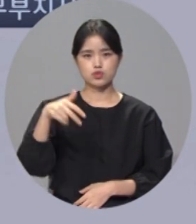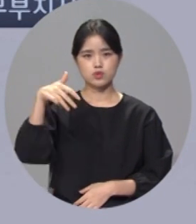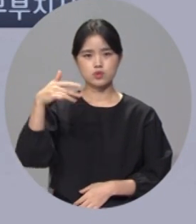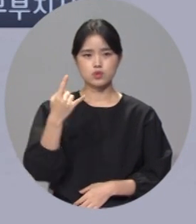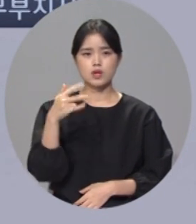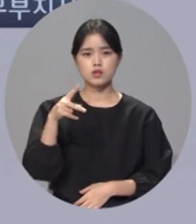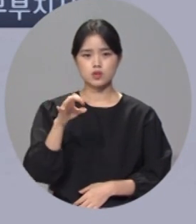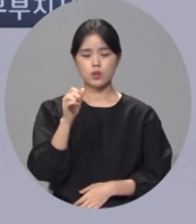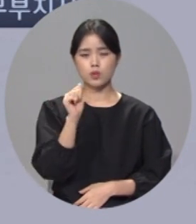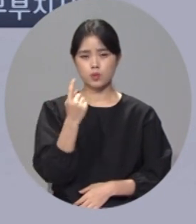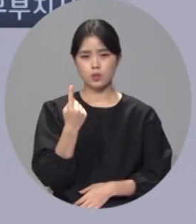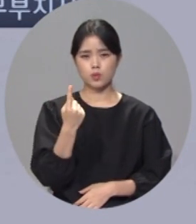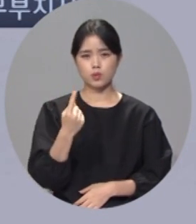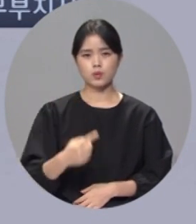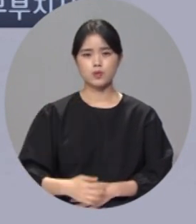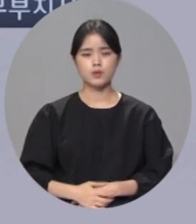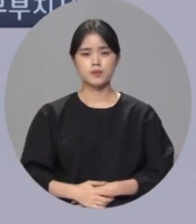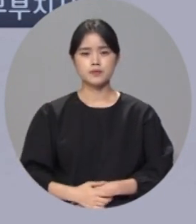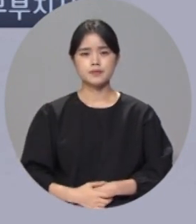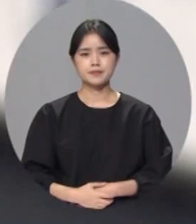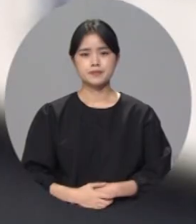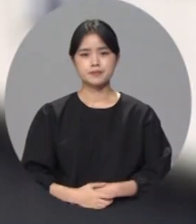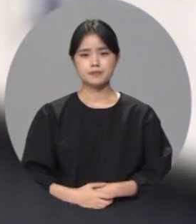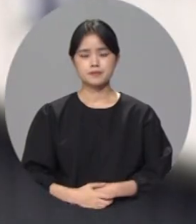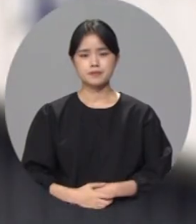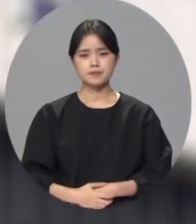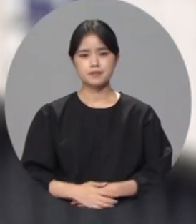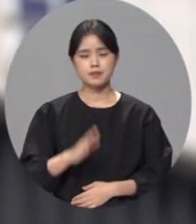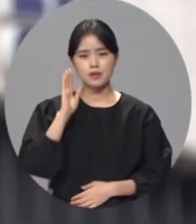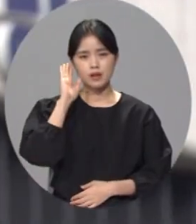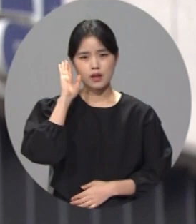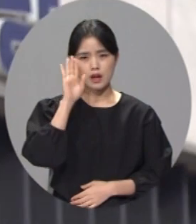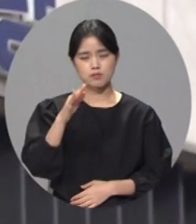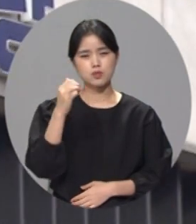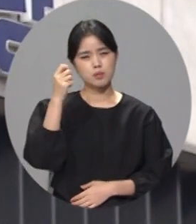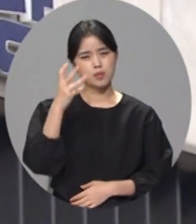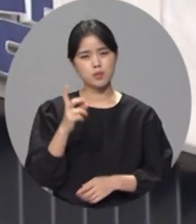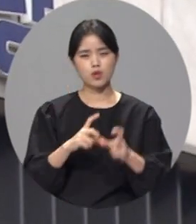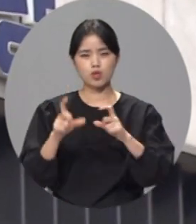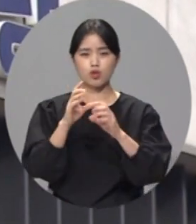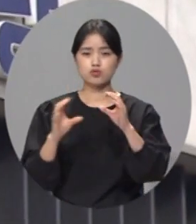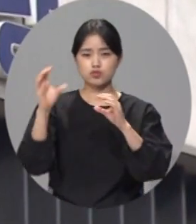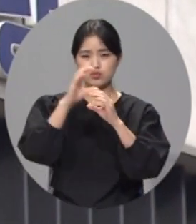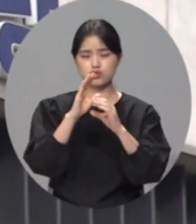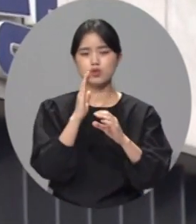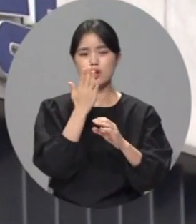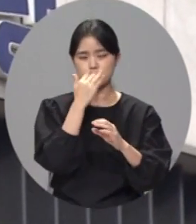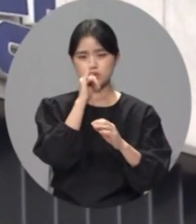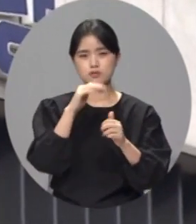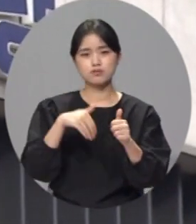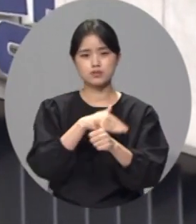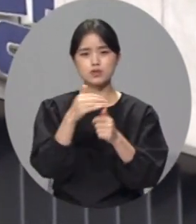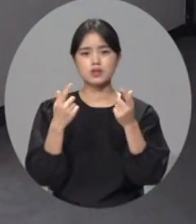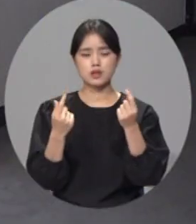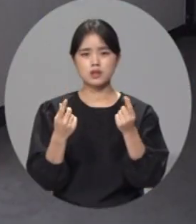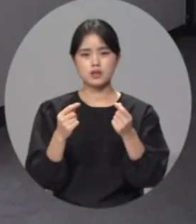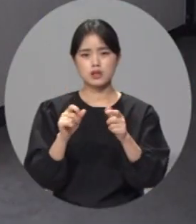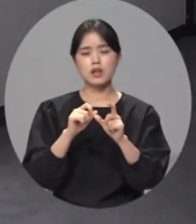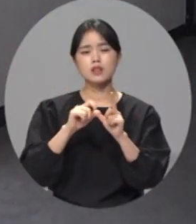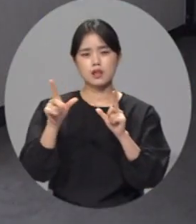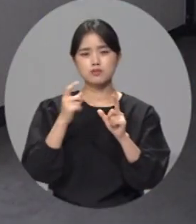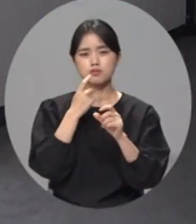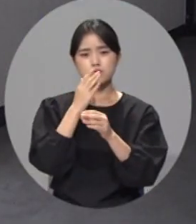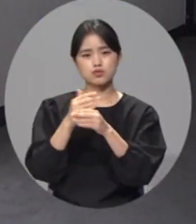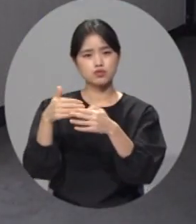도의원, 최정호 전 전북 정무부지사 등입니다. 앞으로도 몇 명이 더 추가될 수 있는 분위기인데 대부분